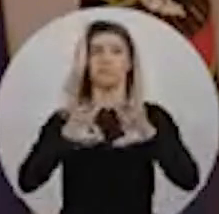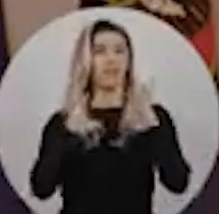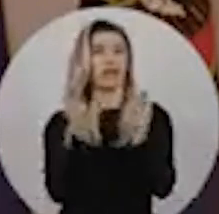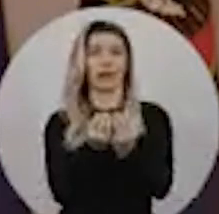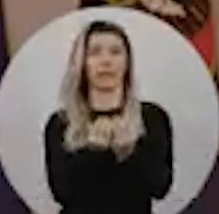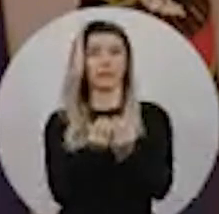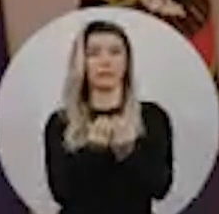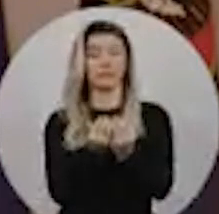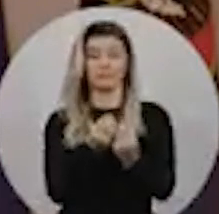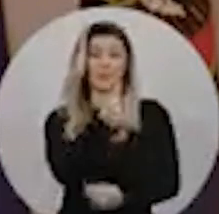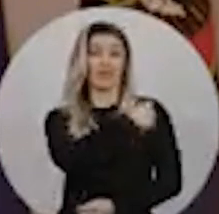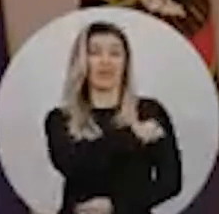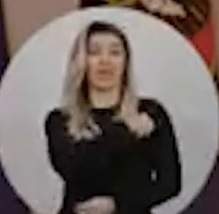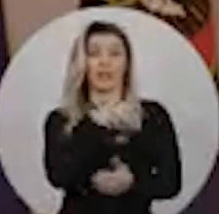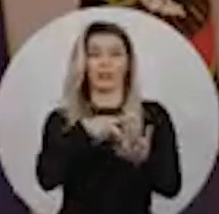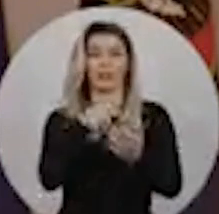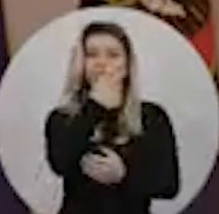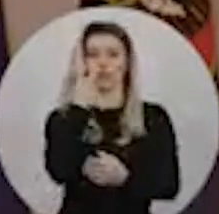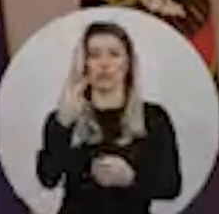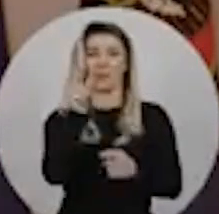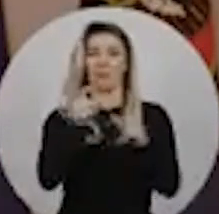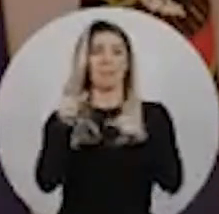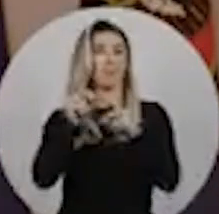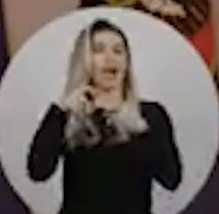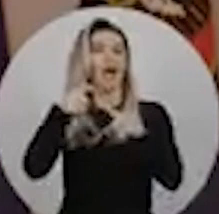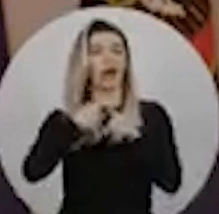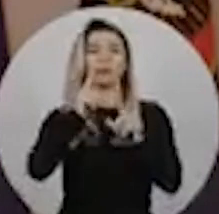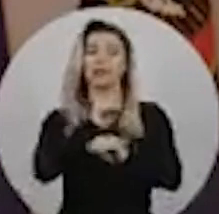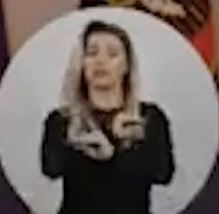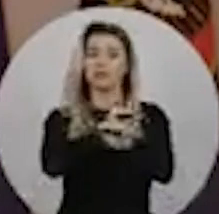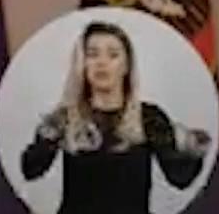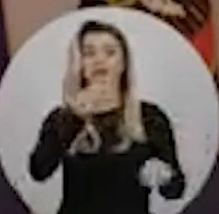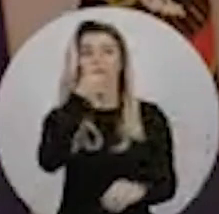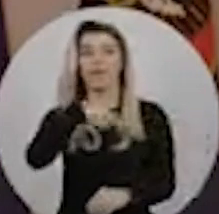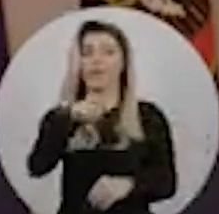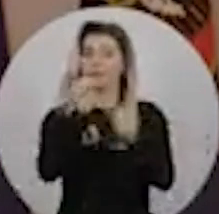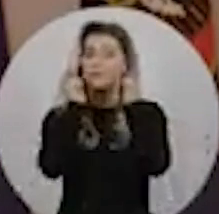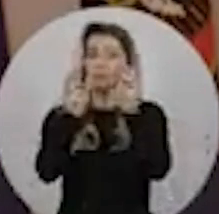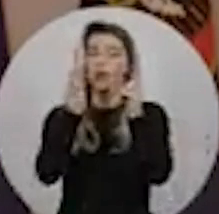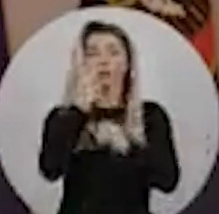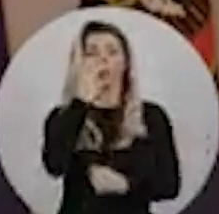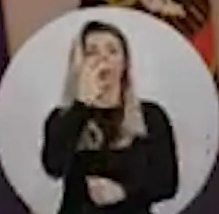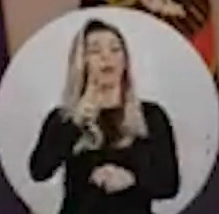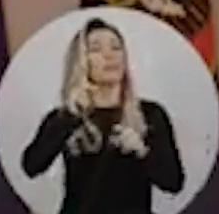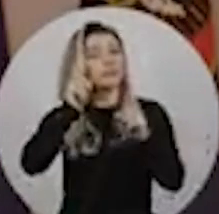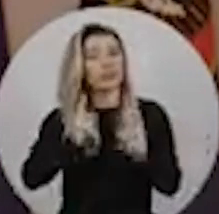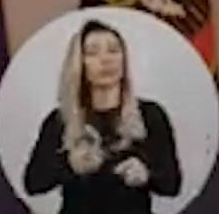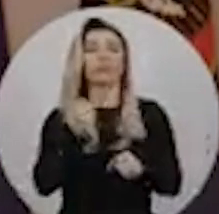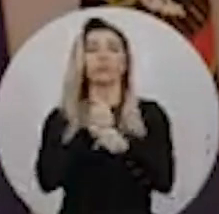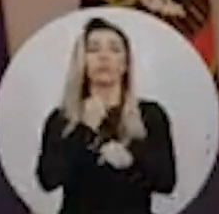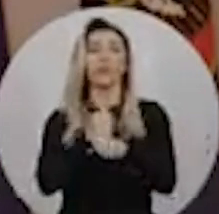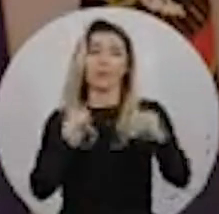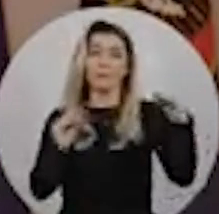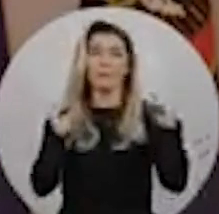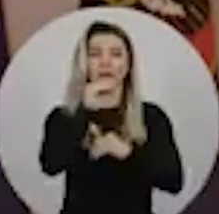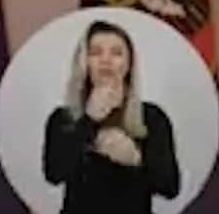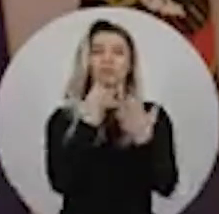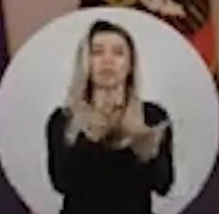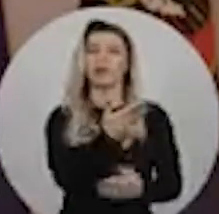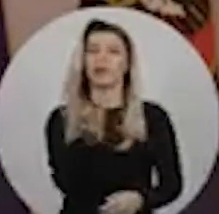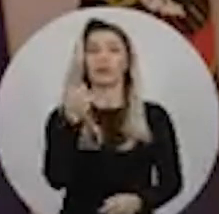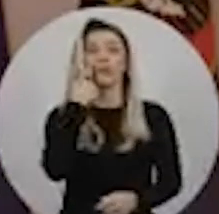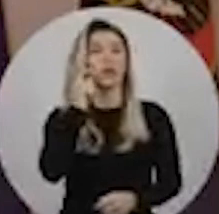komsin. Viti aftësisë së kufizuar le të na shërbejë si thirrje përditshme, për të bërë të pamundurën, për të shtuar mundësitë të